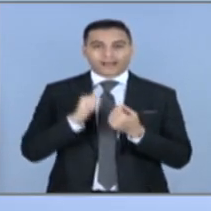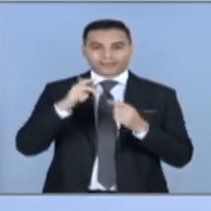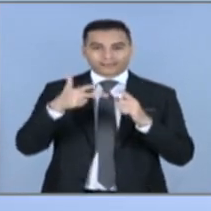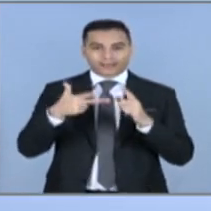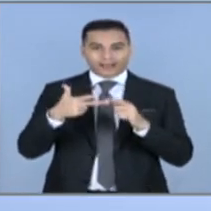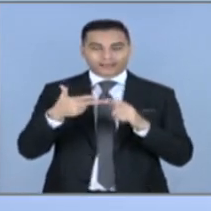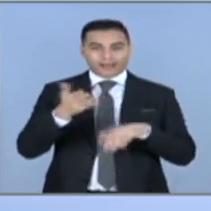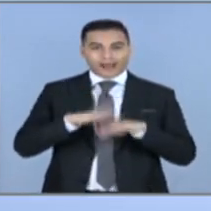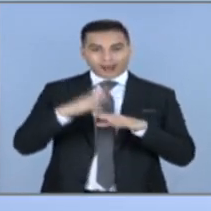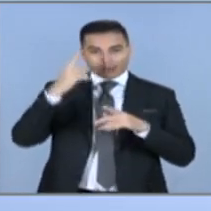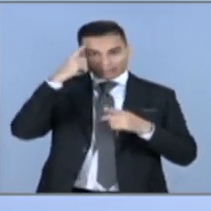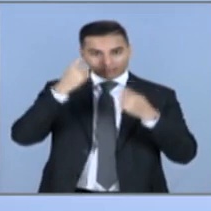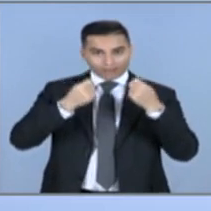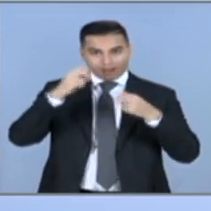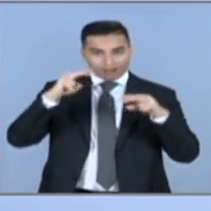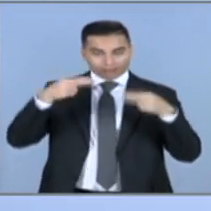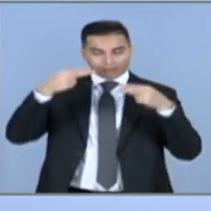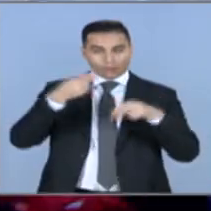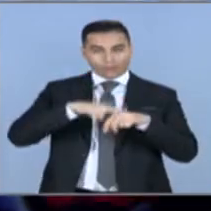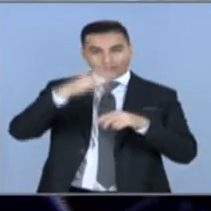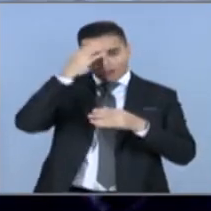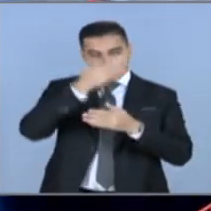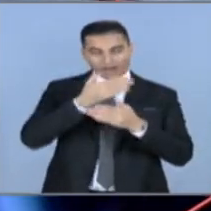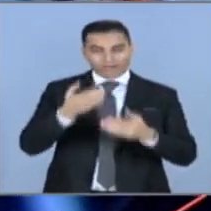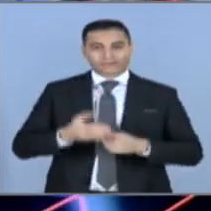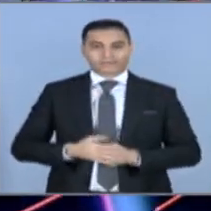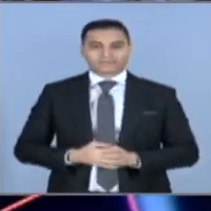تانية مع فقرة تحت الضغط والعباقرة.